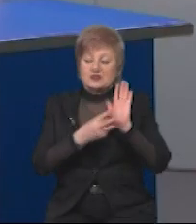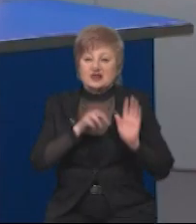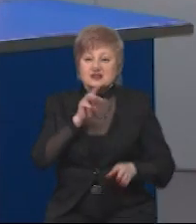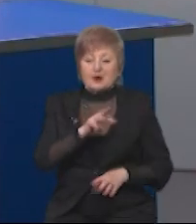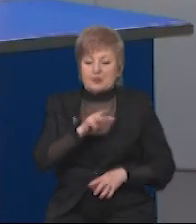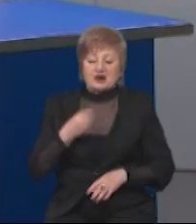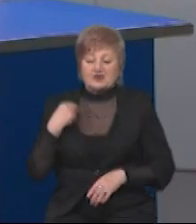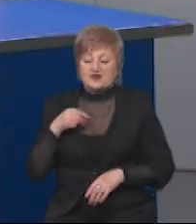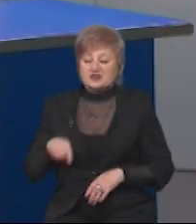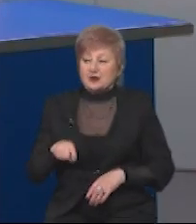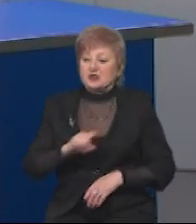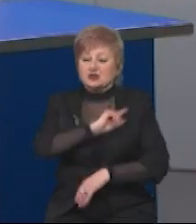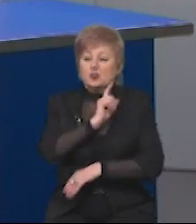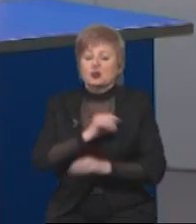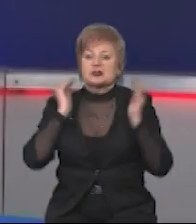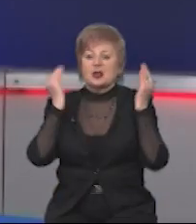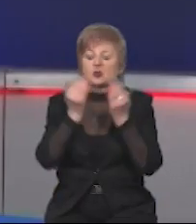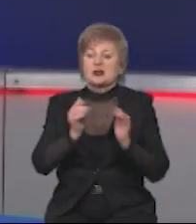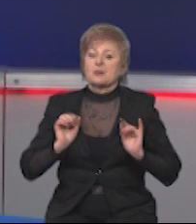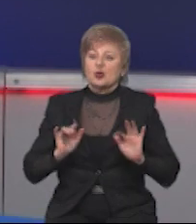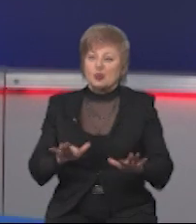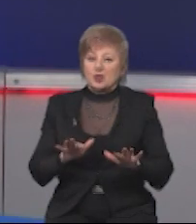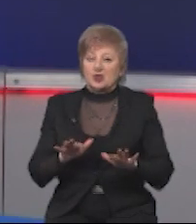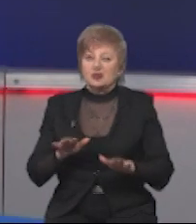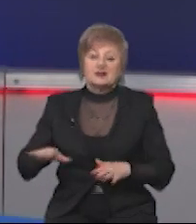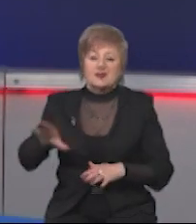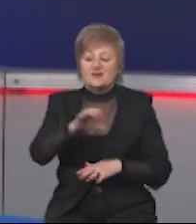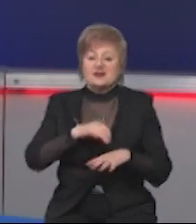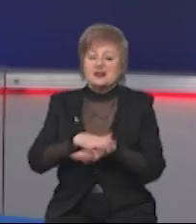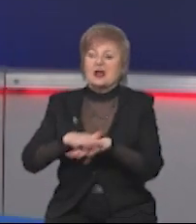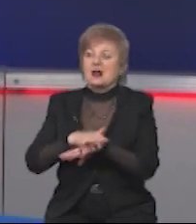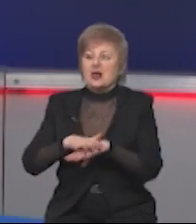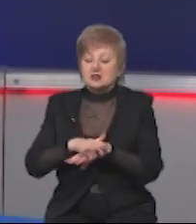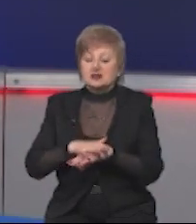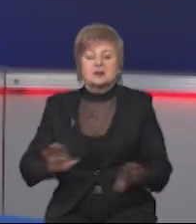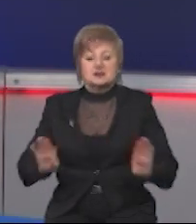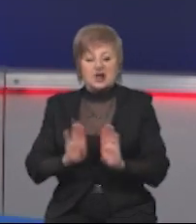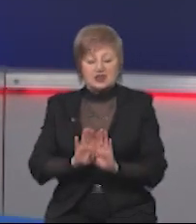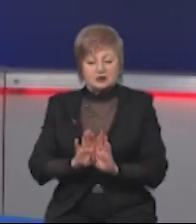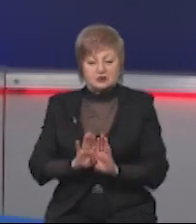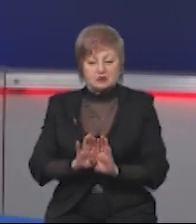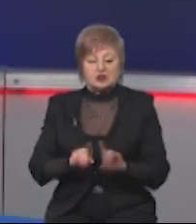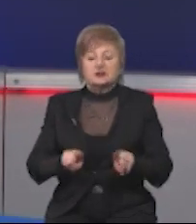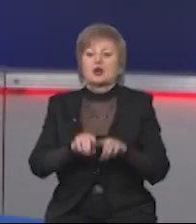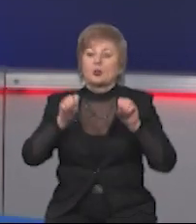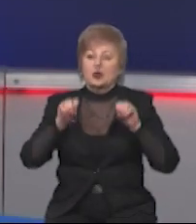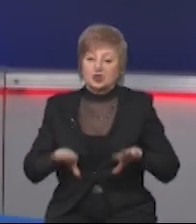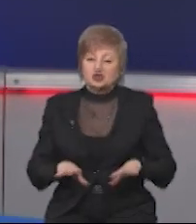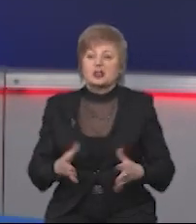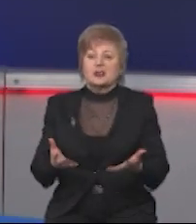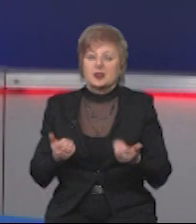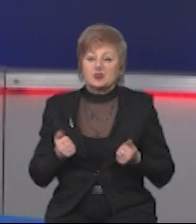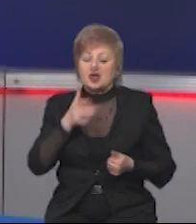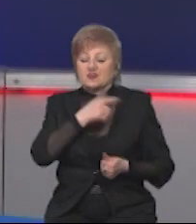березня у Запоріжжі посилені карантинні заходи, всі ринки міські закриті. Таке рішення ухвалило під